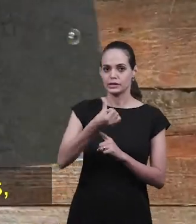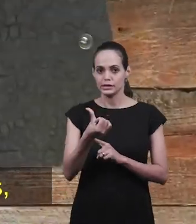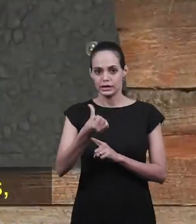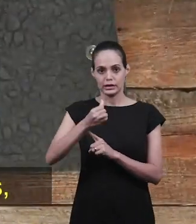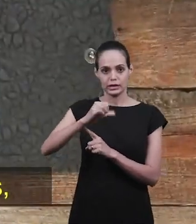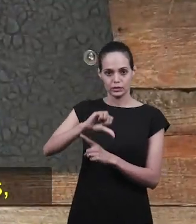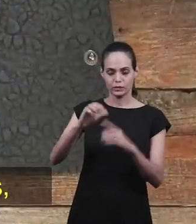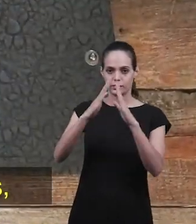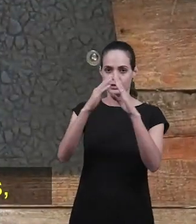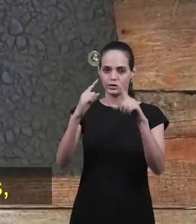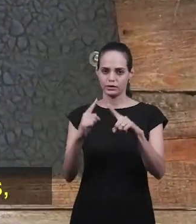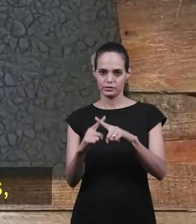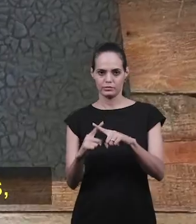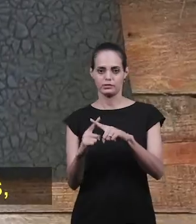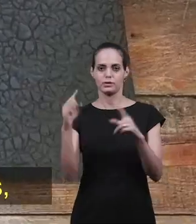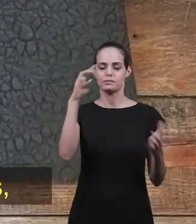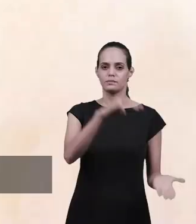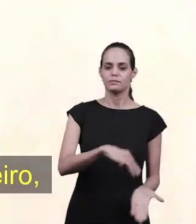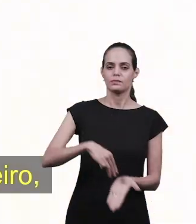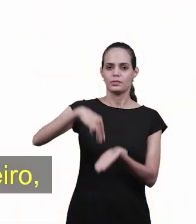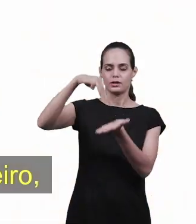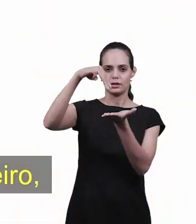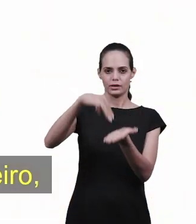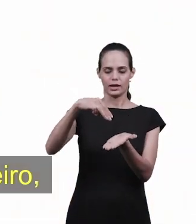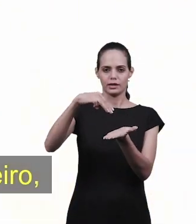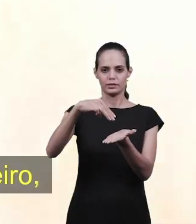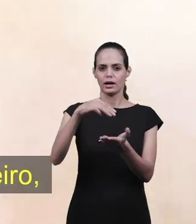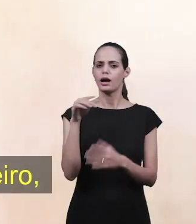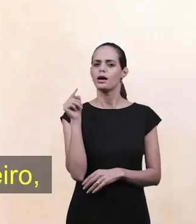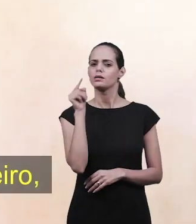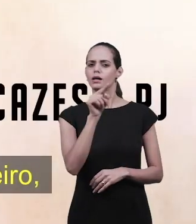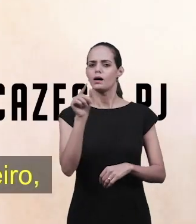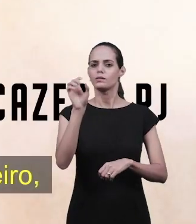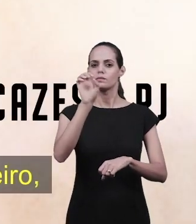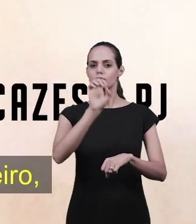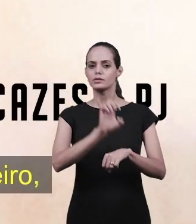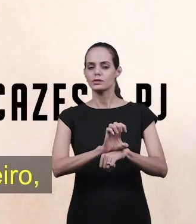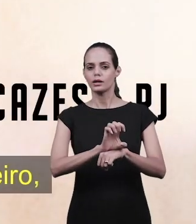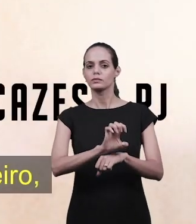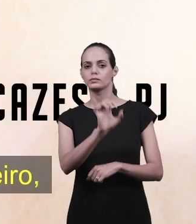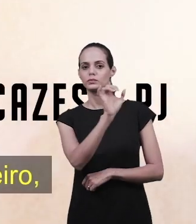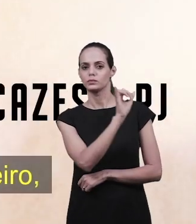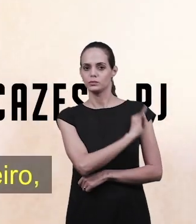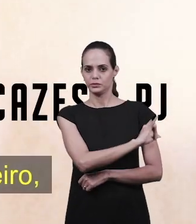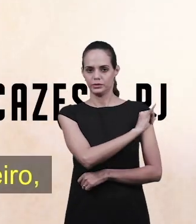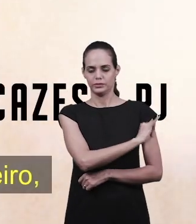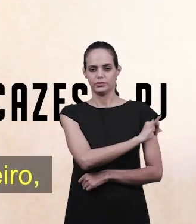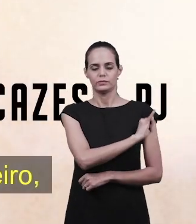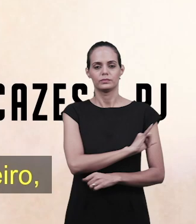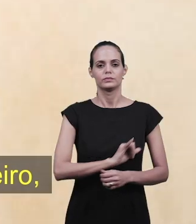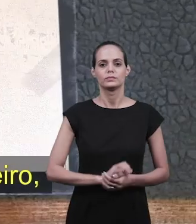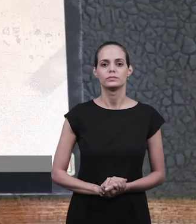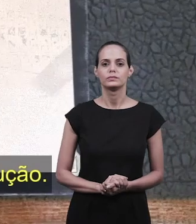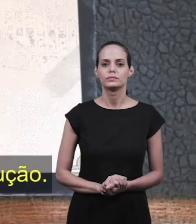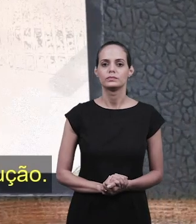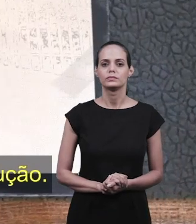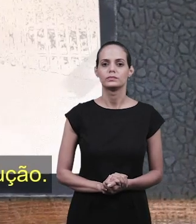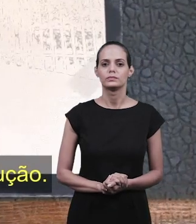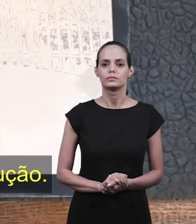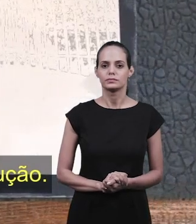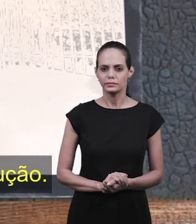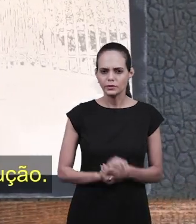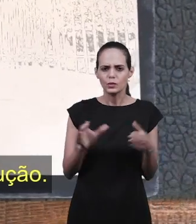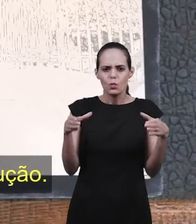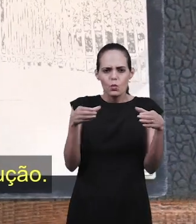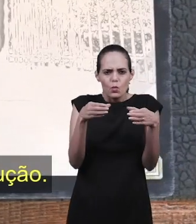Maranatha du Barrus, Guarus, dans la ville de Campos do Goitacazes, État du Rio de Janeiro, un petit groupe était